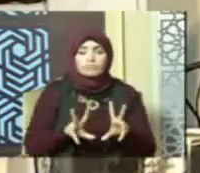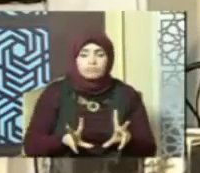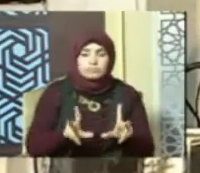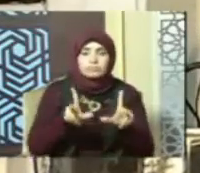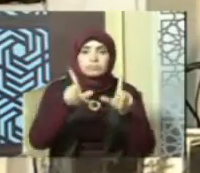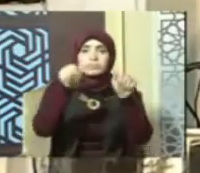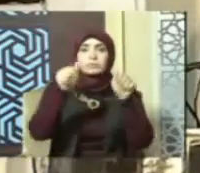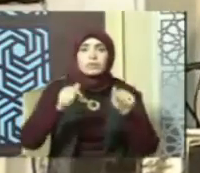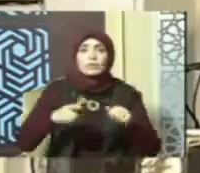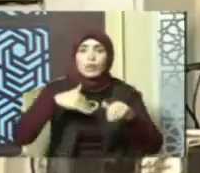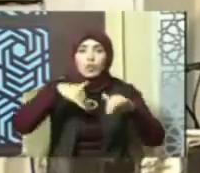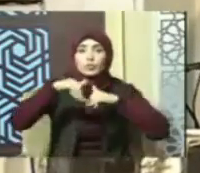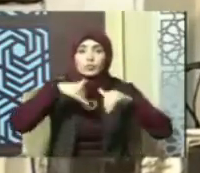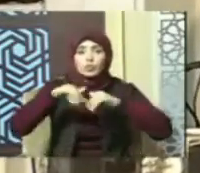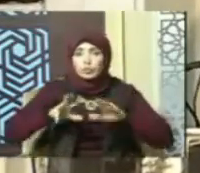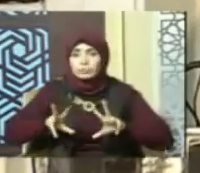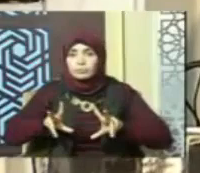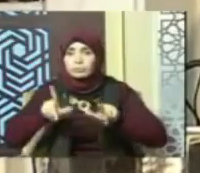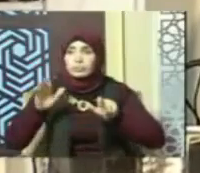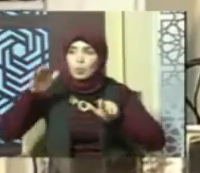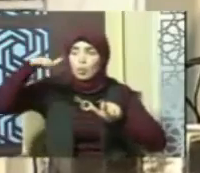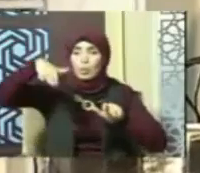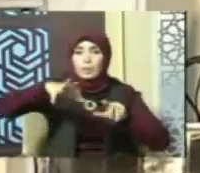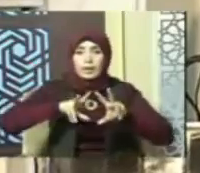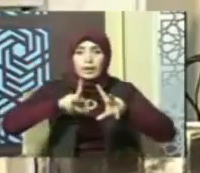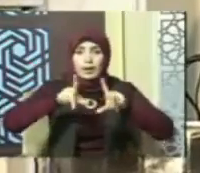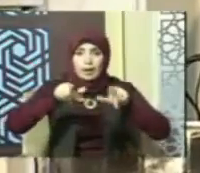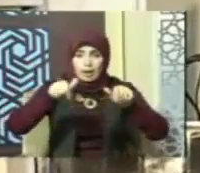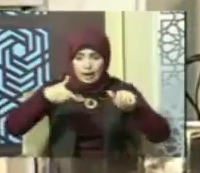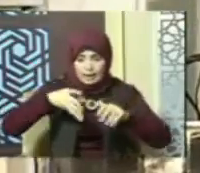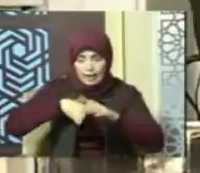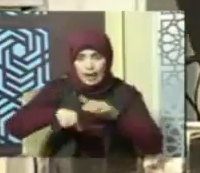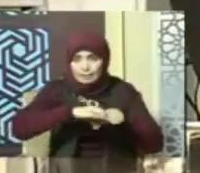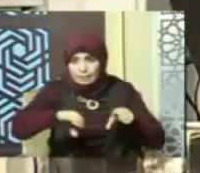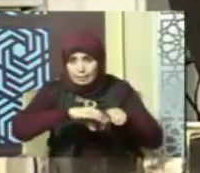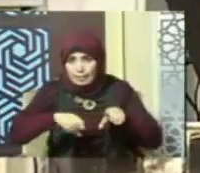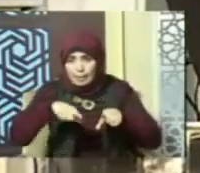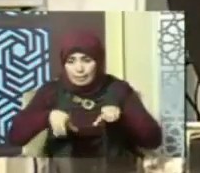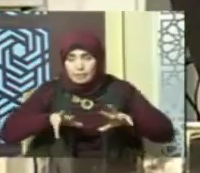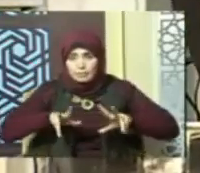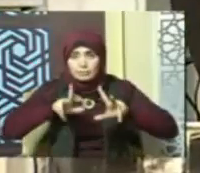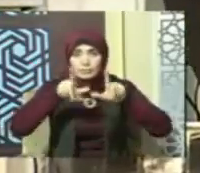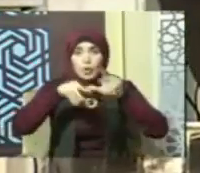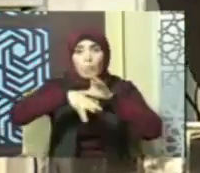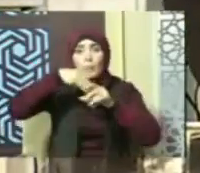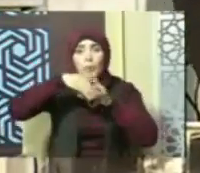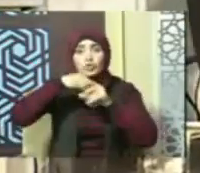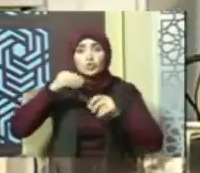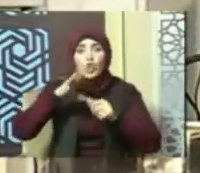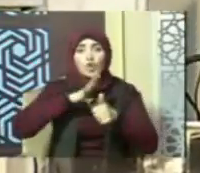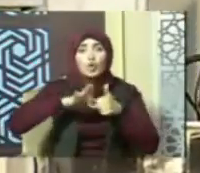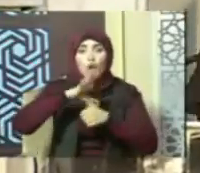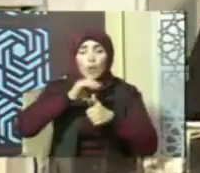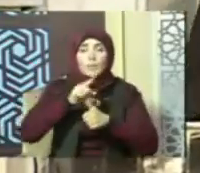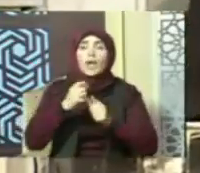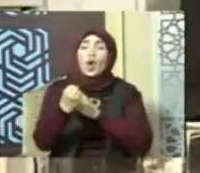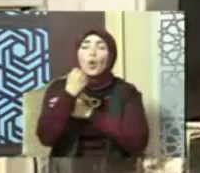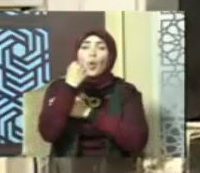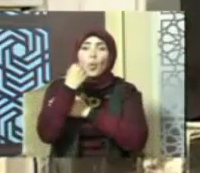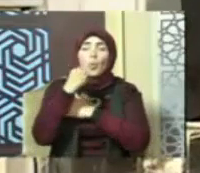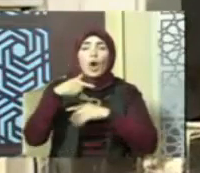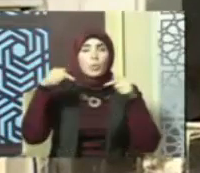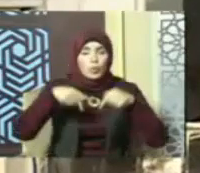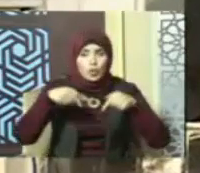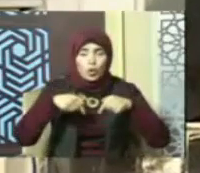الطرق قوة، وإقامة البنى التحتية قوة، والمشروعات القومية قوة. ومن